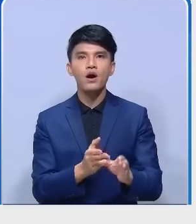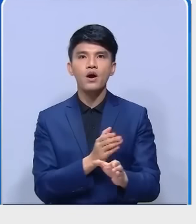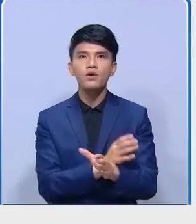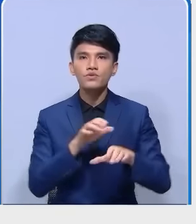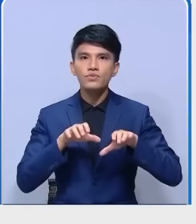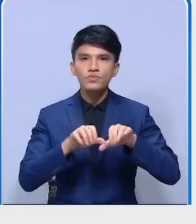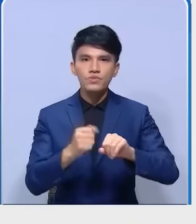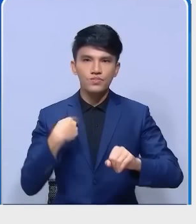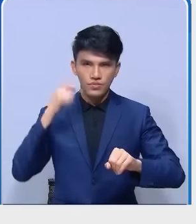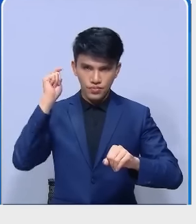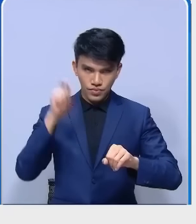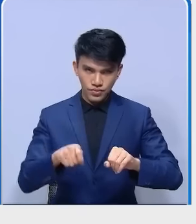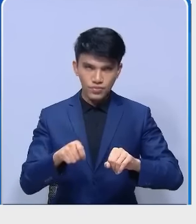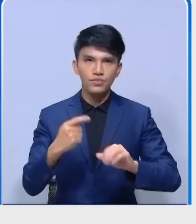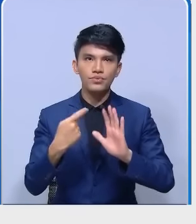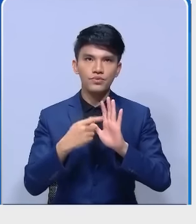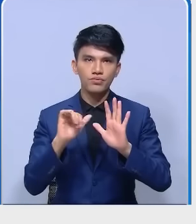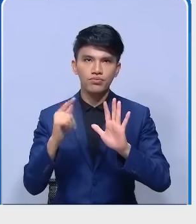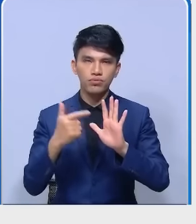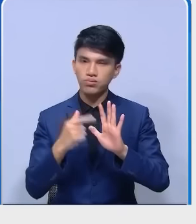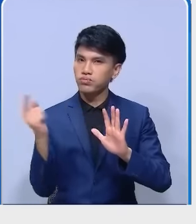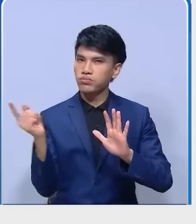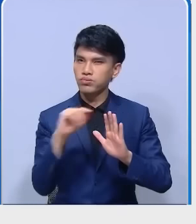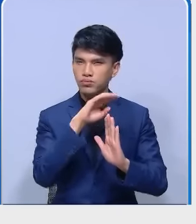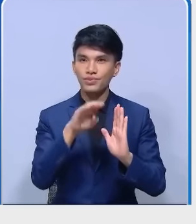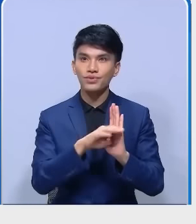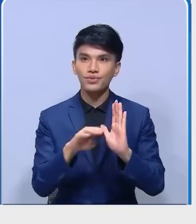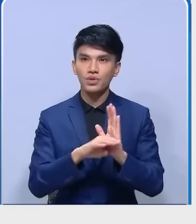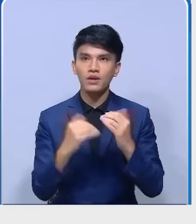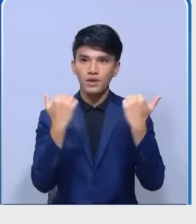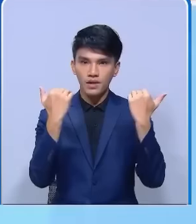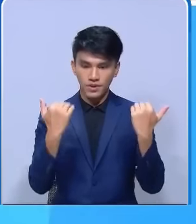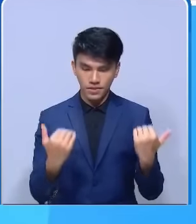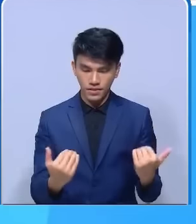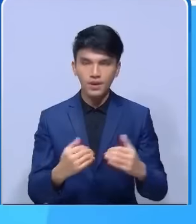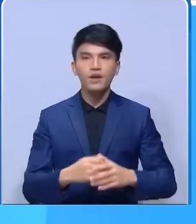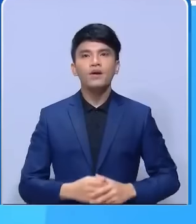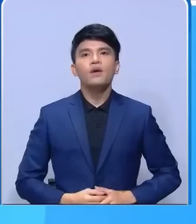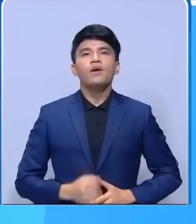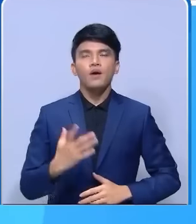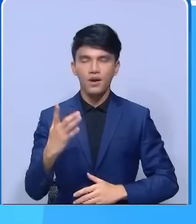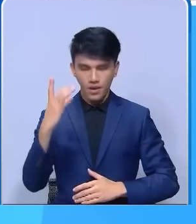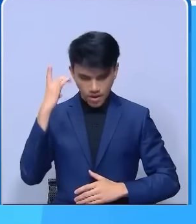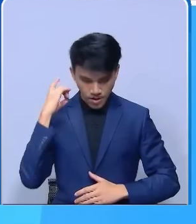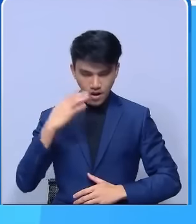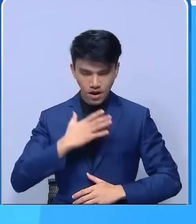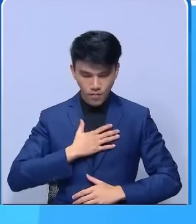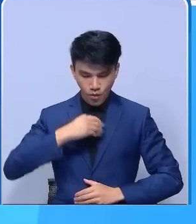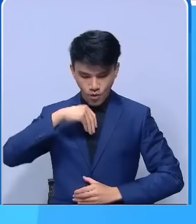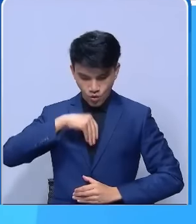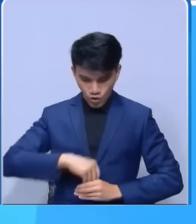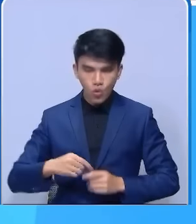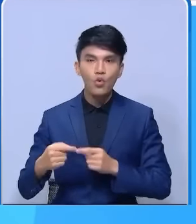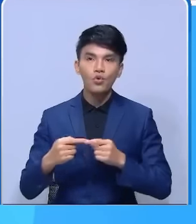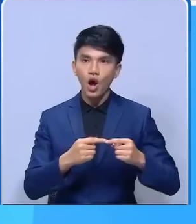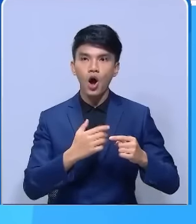ตัวส่งศาลอาญาหรือนี่จะเป็นข้อมูลเด็ดที่ทำให้บอสพอบอกว่าเมื่อวานเนี่ยผมยังไม่ไปศาลอาญา